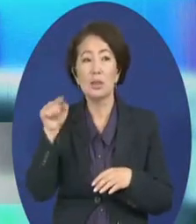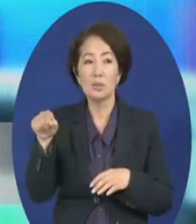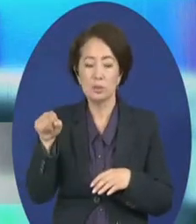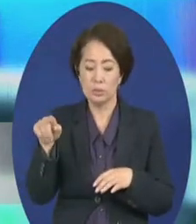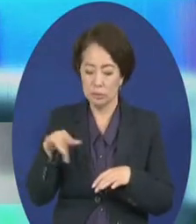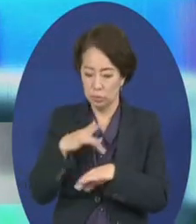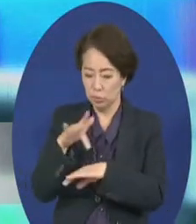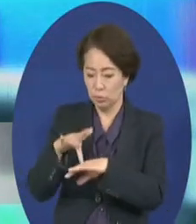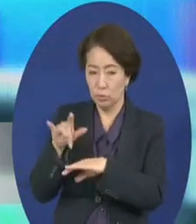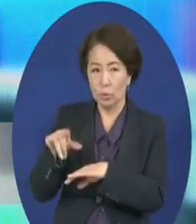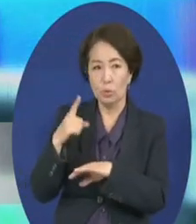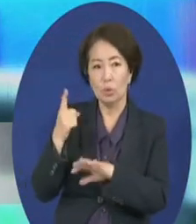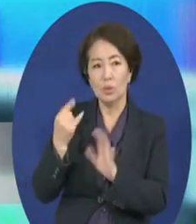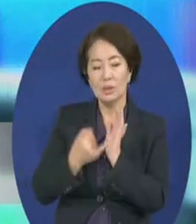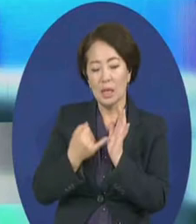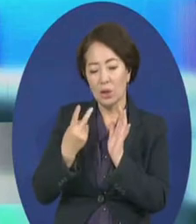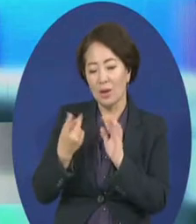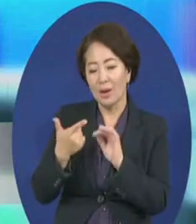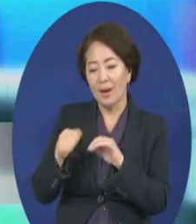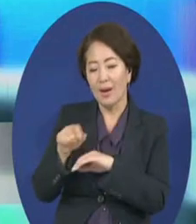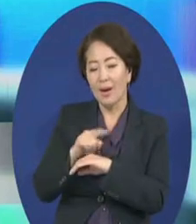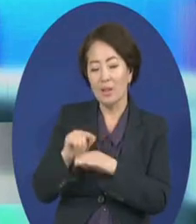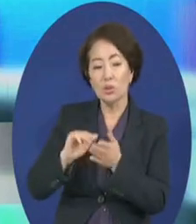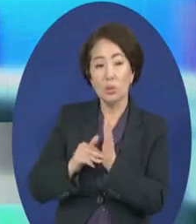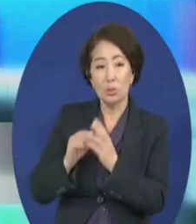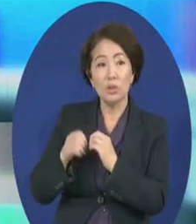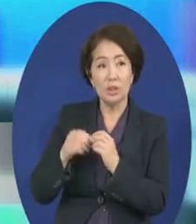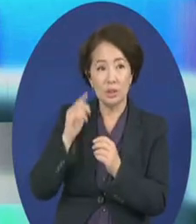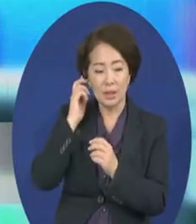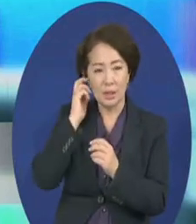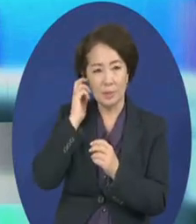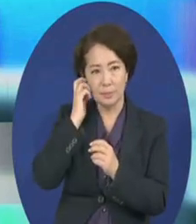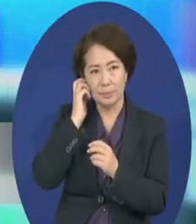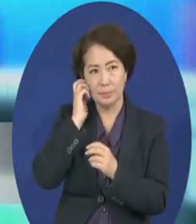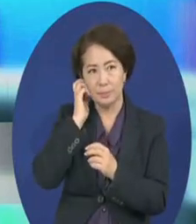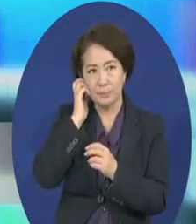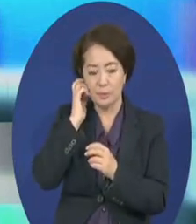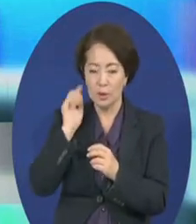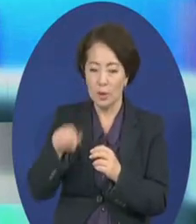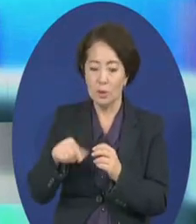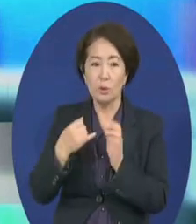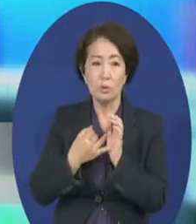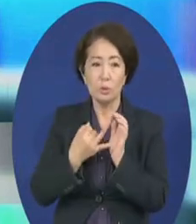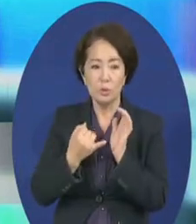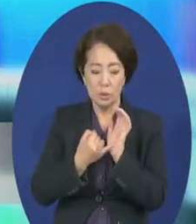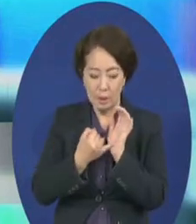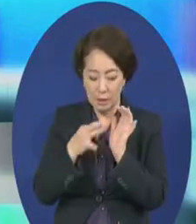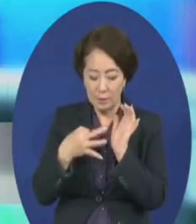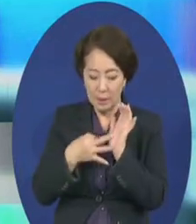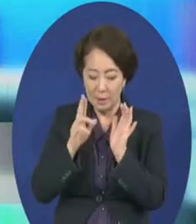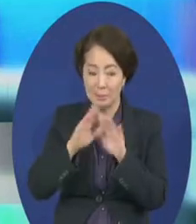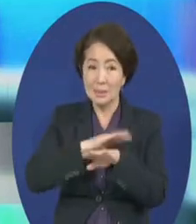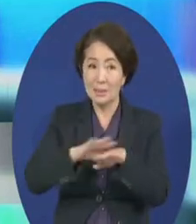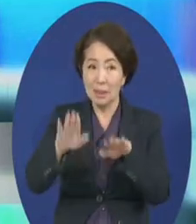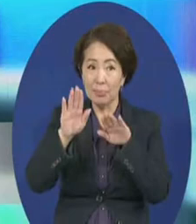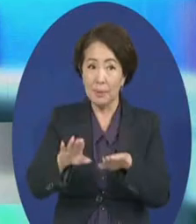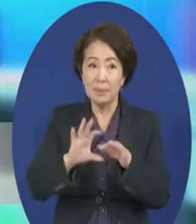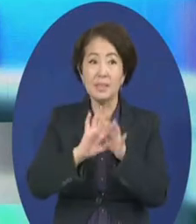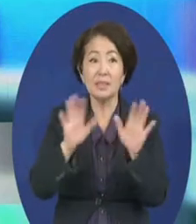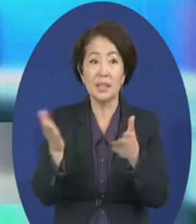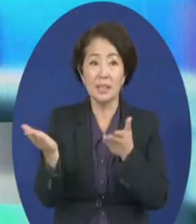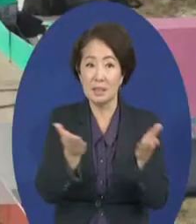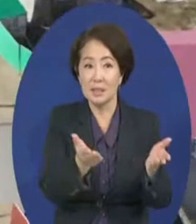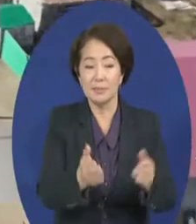хорооны нутаг дэвсгэрт нийт 162 га газарт төлөвлөлт хийж байна. Энэ хүрээнд өнөөдөр 6.8 км хатуу хүчилтэй автоцмыг хүлээлгэн